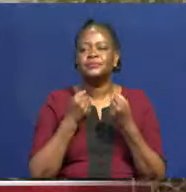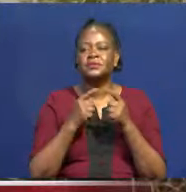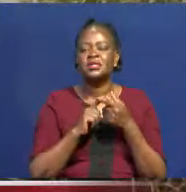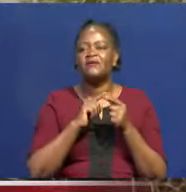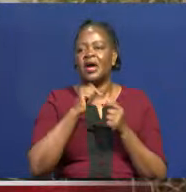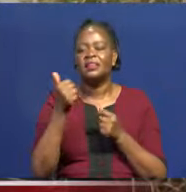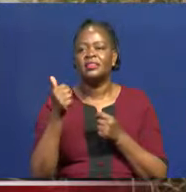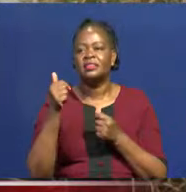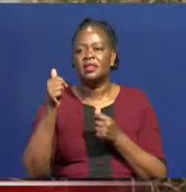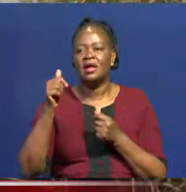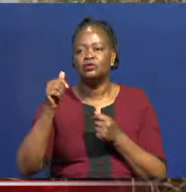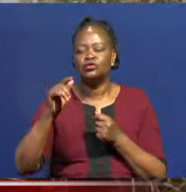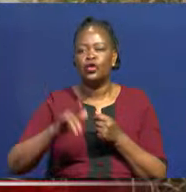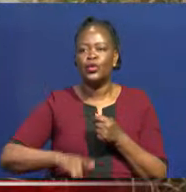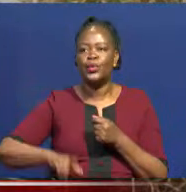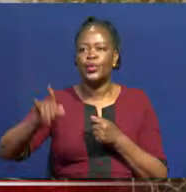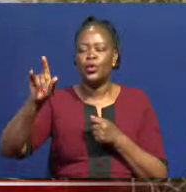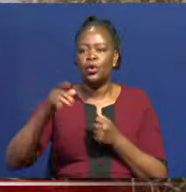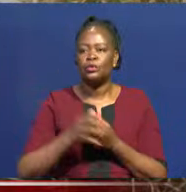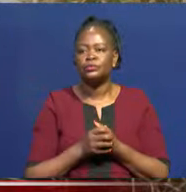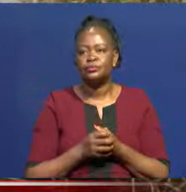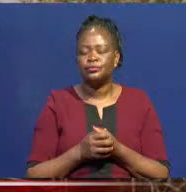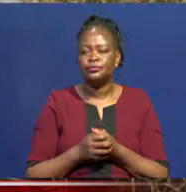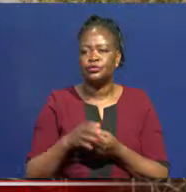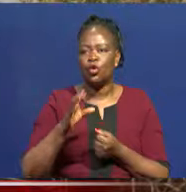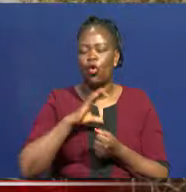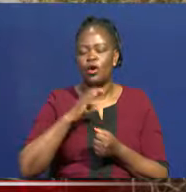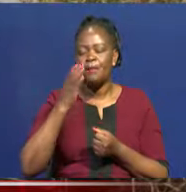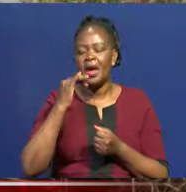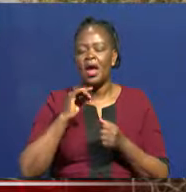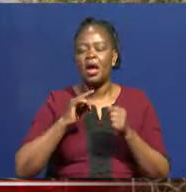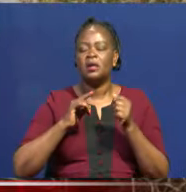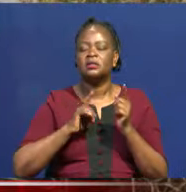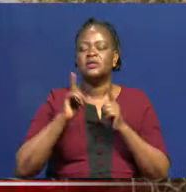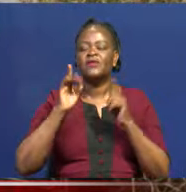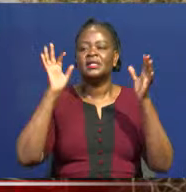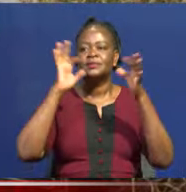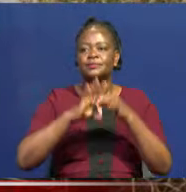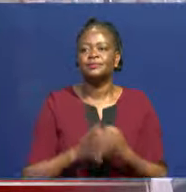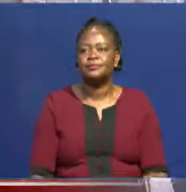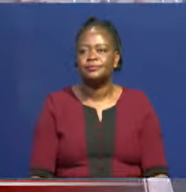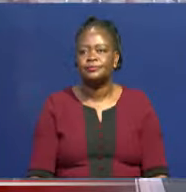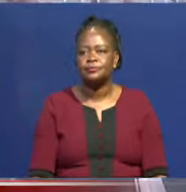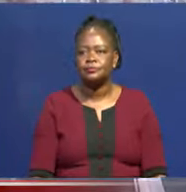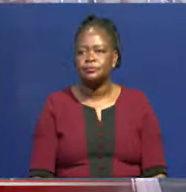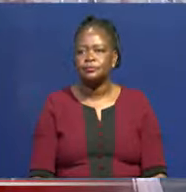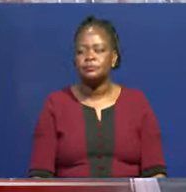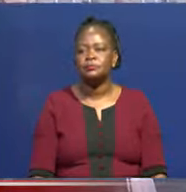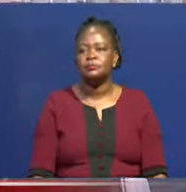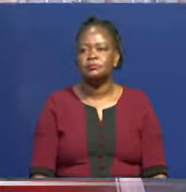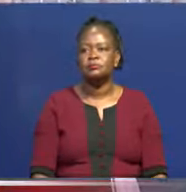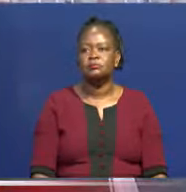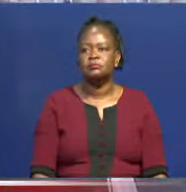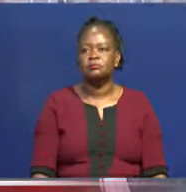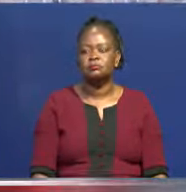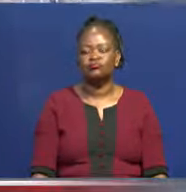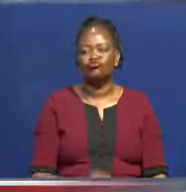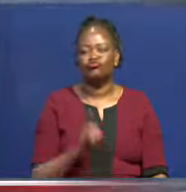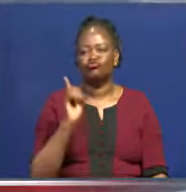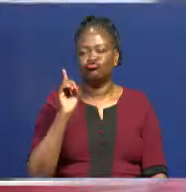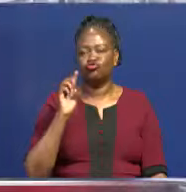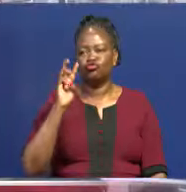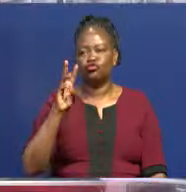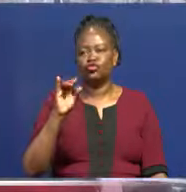ya Dash 8 inayomilikiwa na kampuni ya ndege ya Safari Link. Wasimamizi wa chuo cha mafunzo ya urubani katika uwanja wa ndege wa